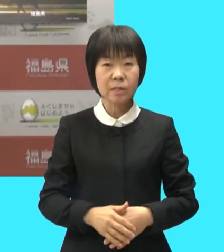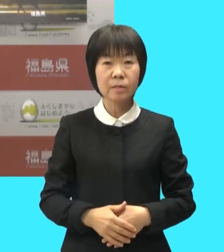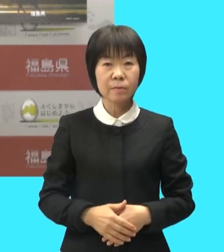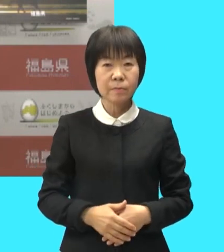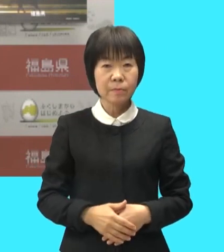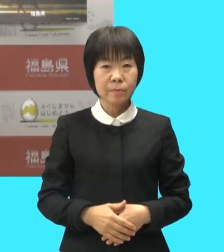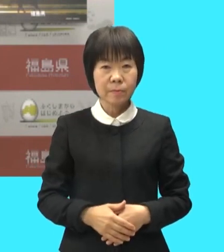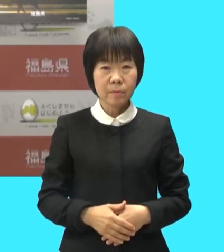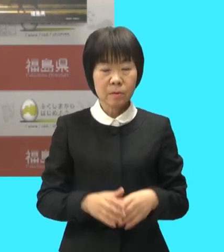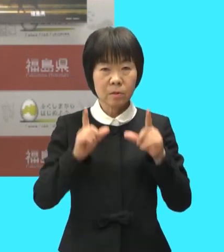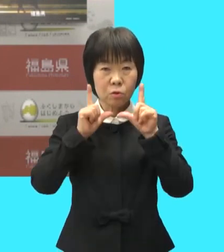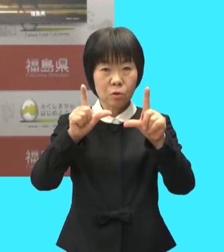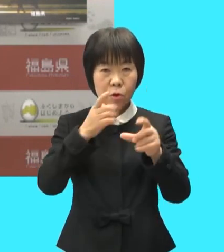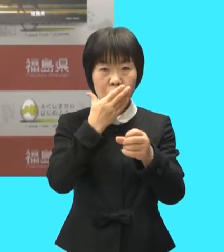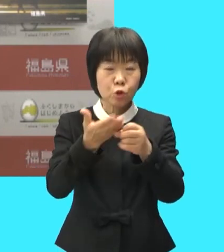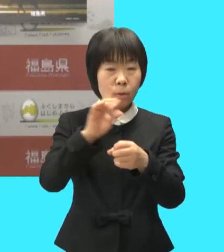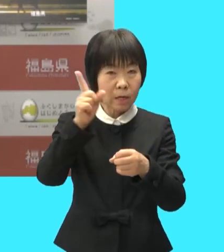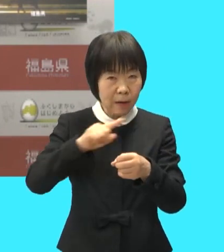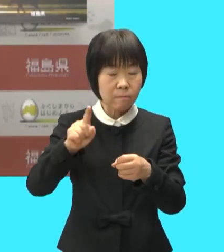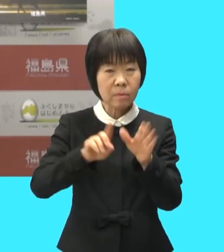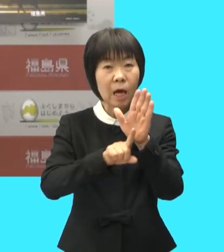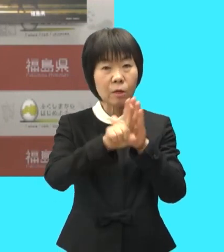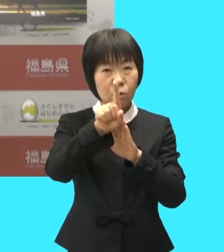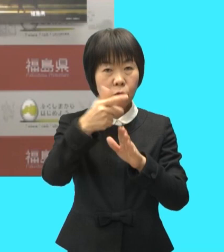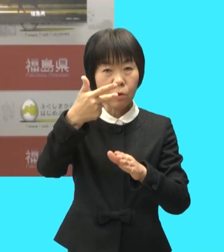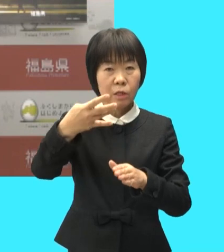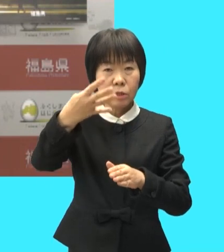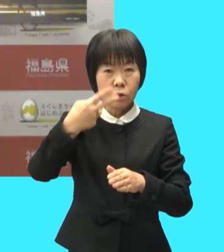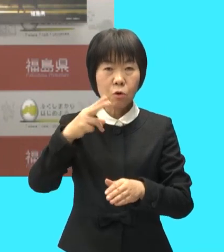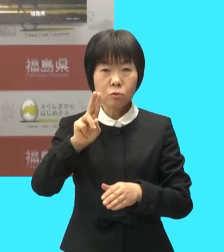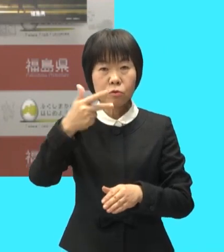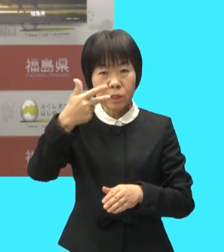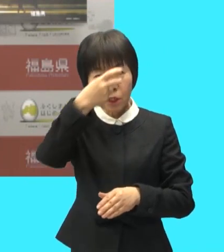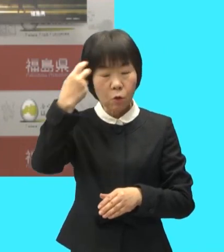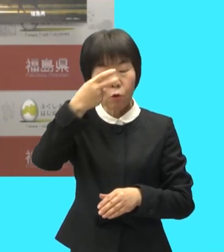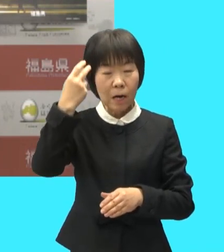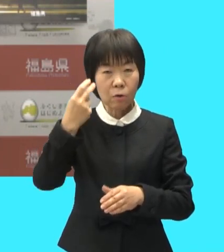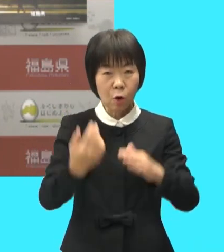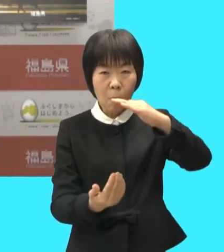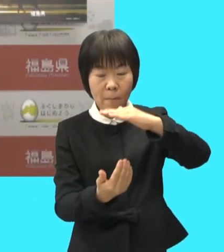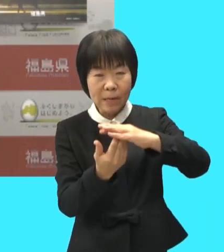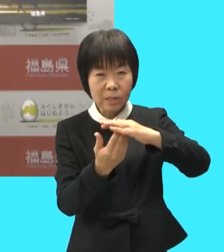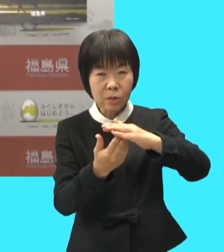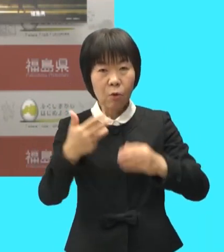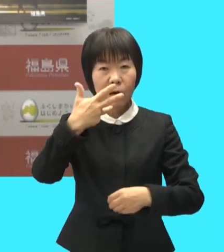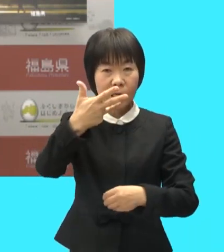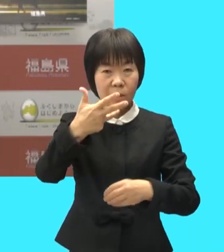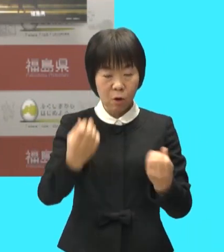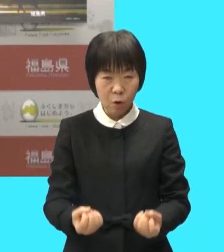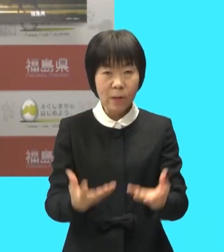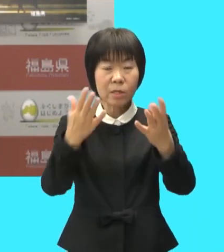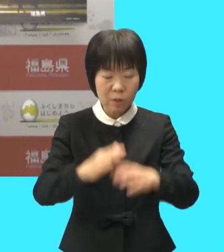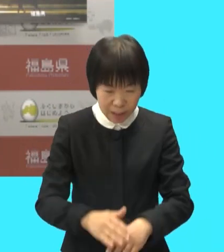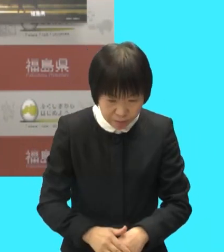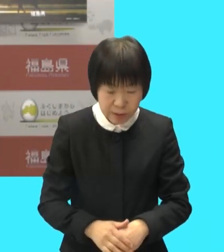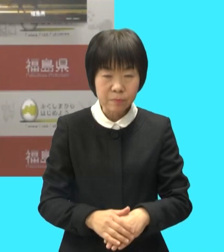します。 福島県代表の尚志高等学校のベスト8進出おめでとうございます。震